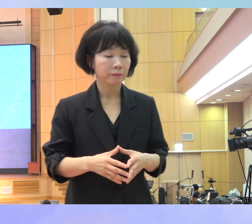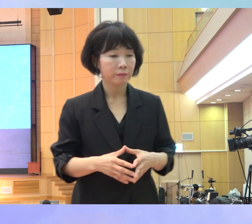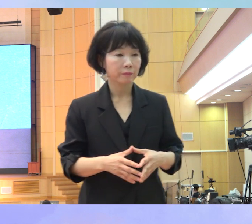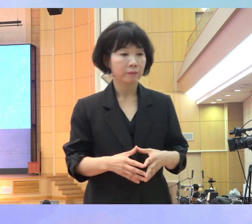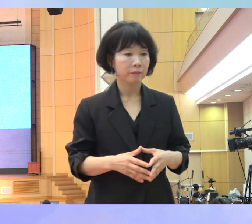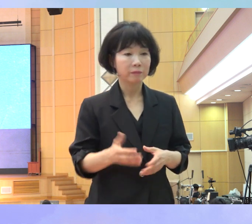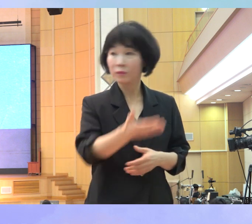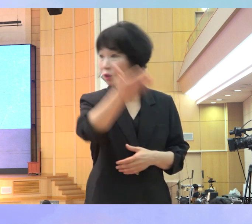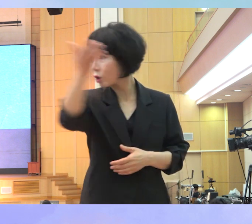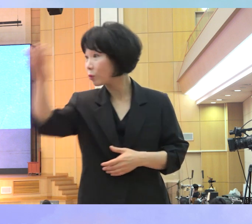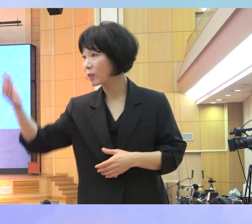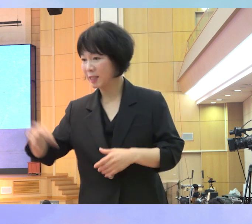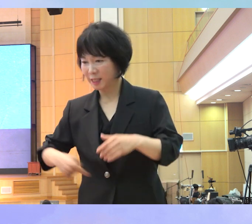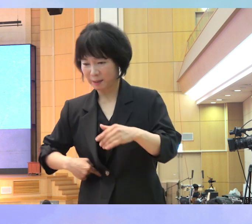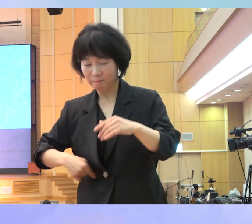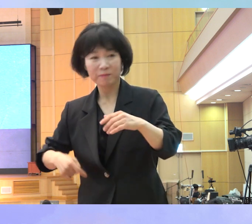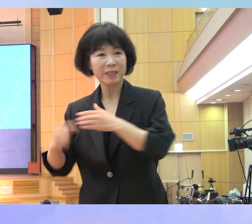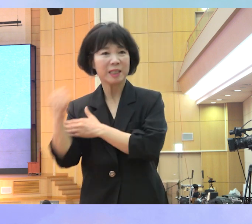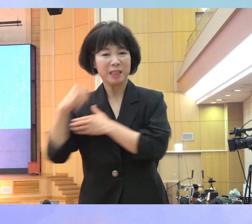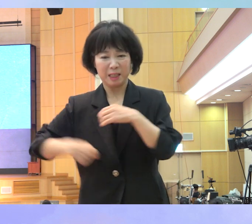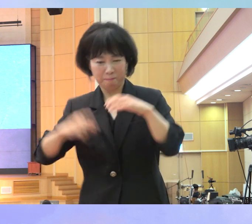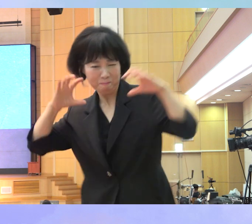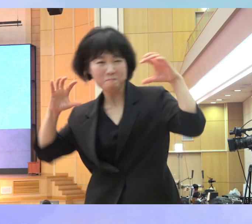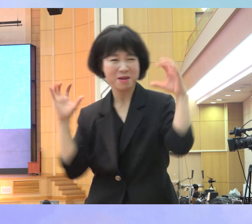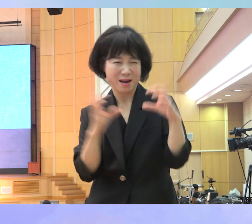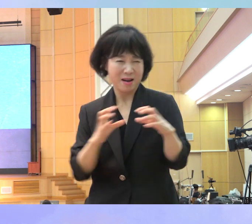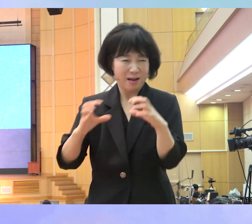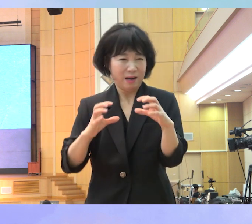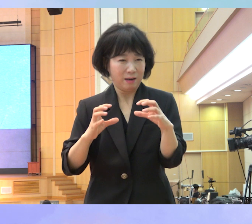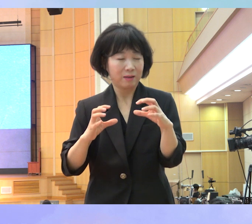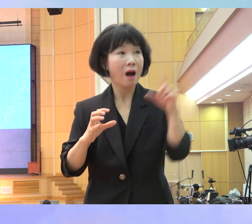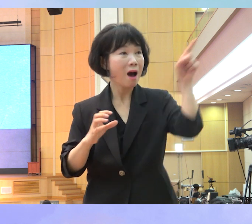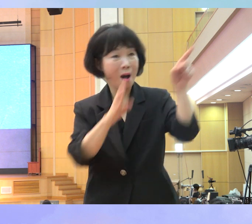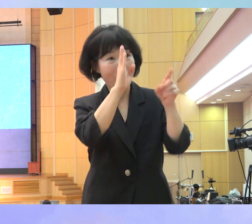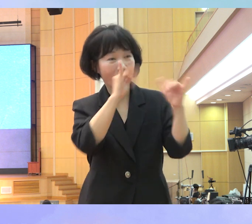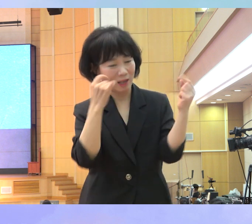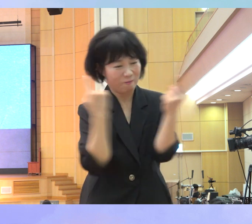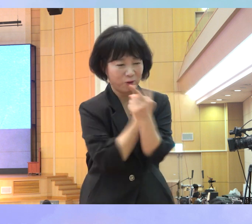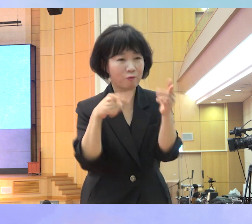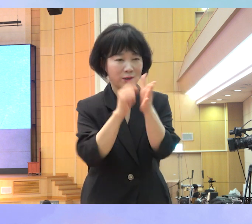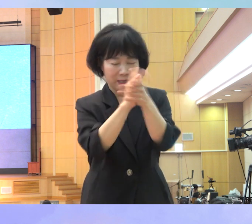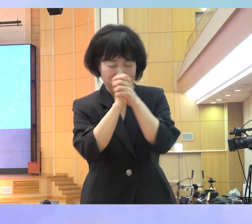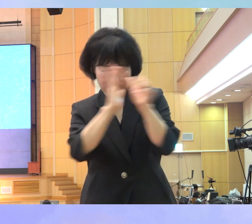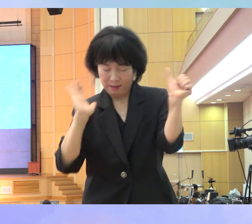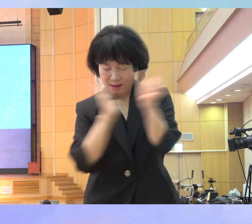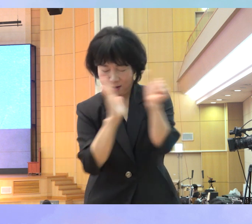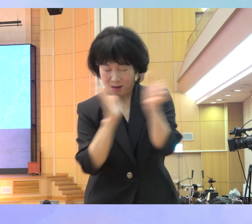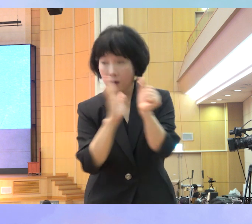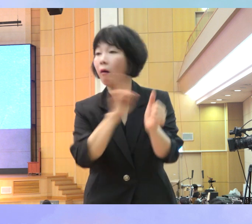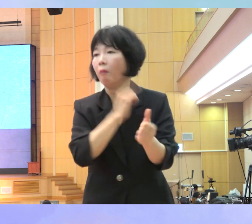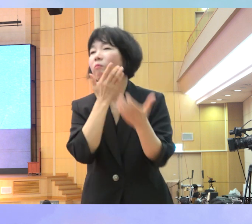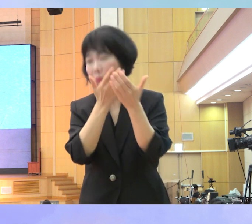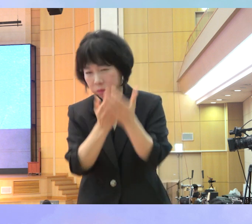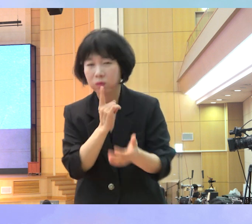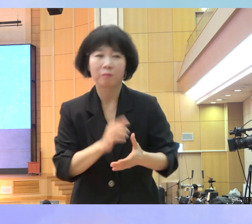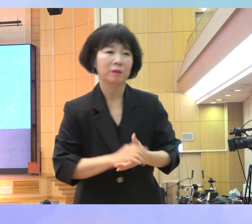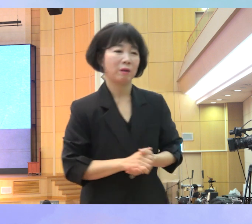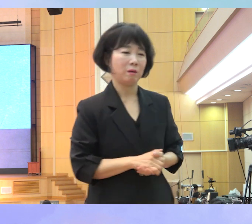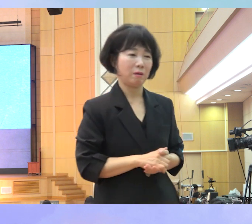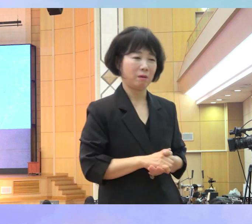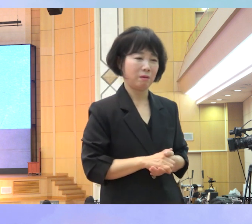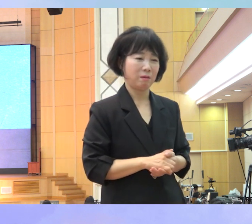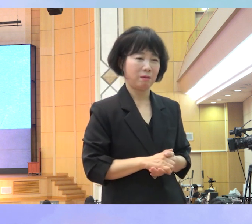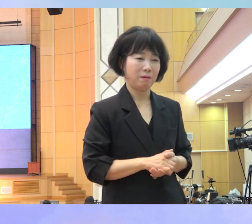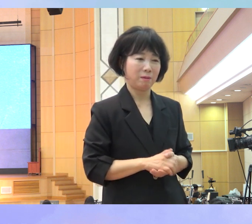중보해서 어떤 병든 자를 위해서 기도해 주는 것도 마찬가지고, 장로들에게, 또 장로들이라는 거는 지금 목사님들 얘기를 하는 겁니다. 성경적으로